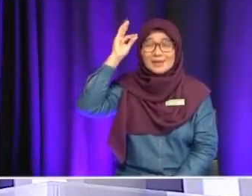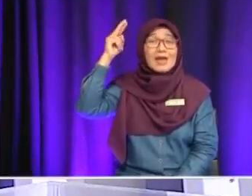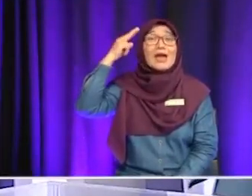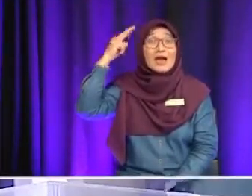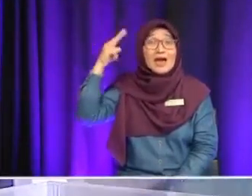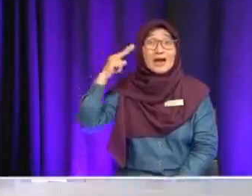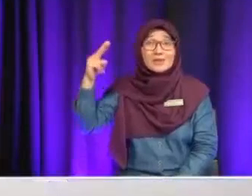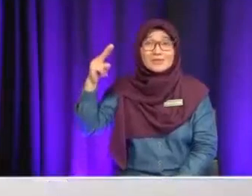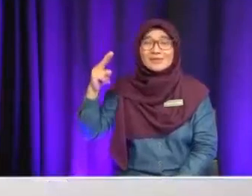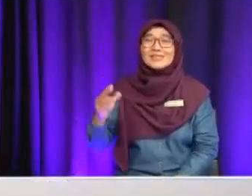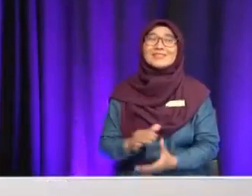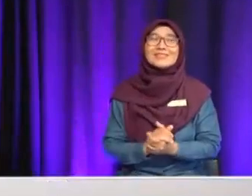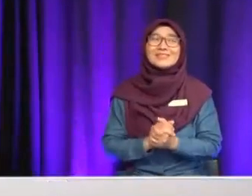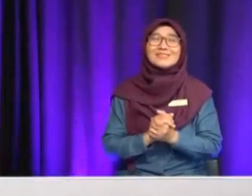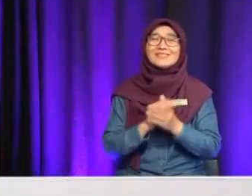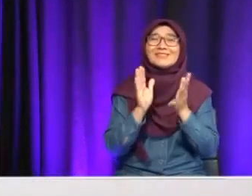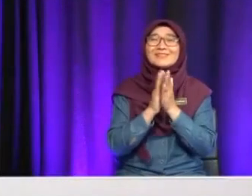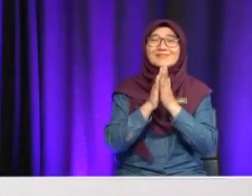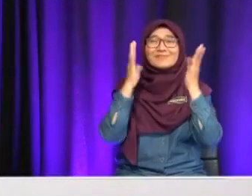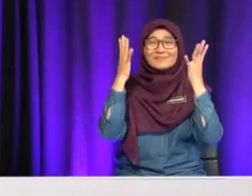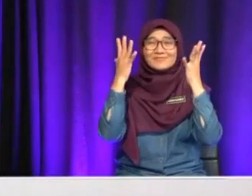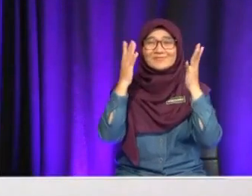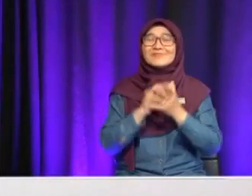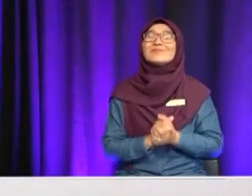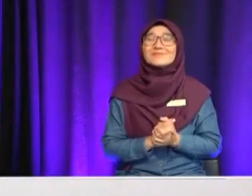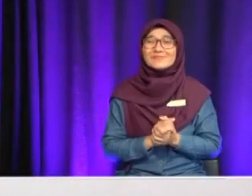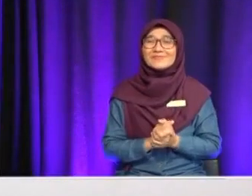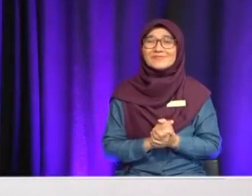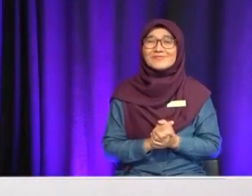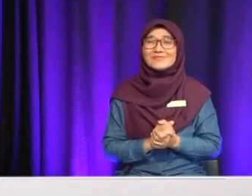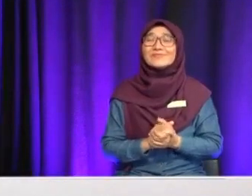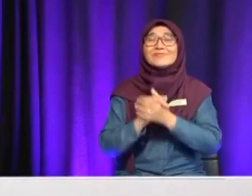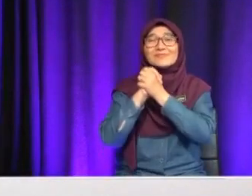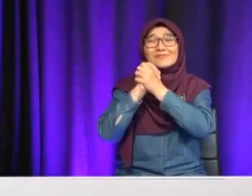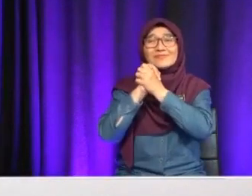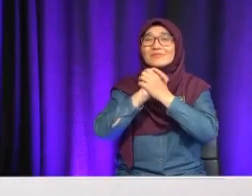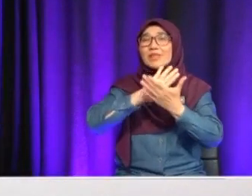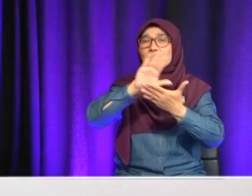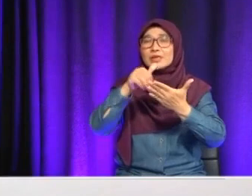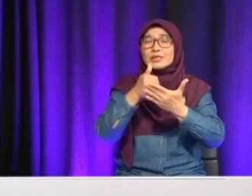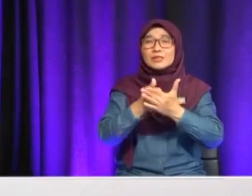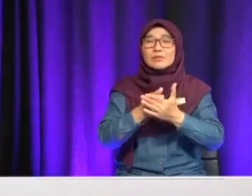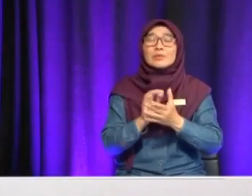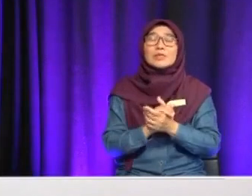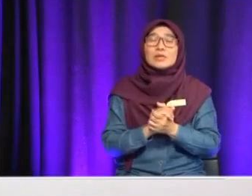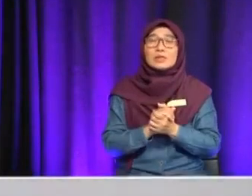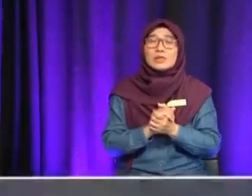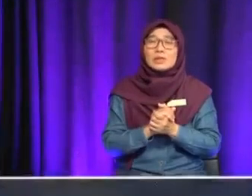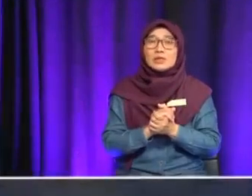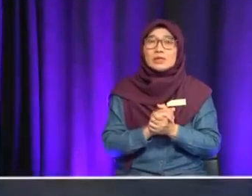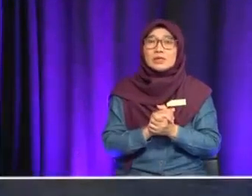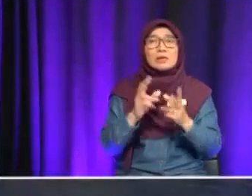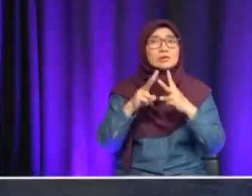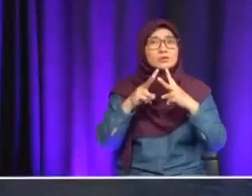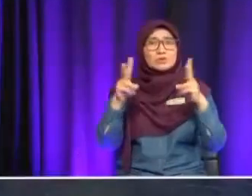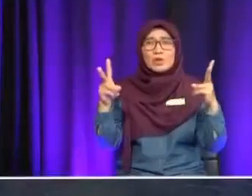yang mana, Hafiz? Beri tepukan untuk Hafiz semua. Okey, Alhamdulillah. Jadi kira prestasi keseluruhan mereka